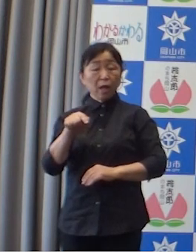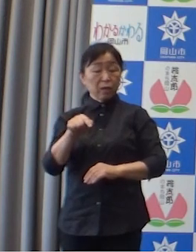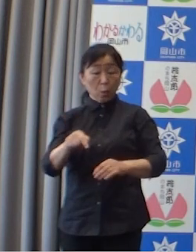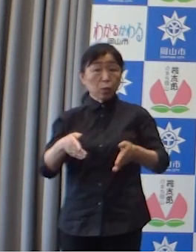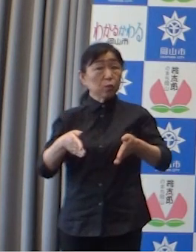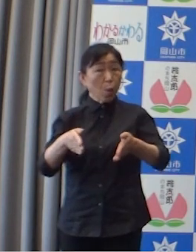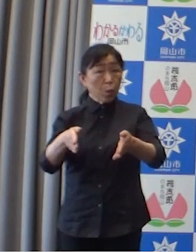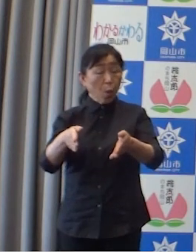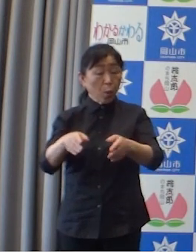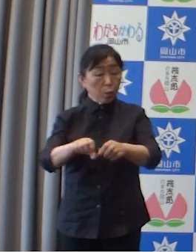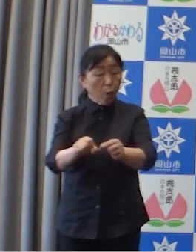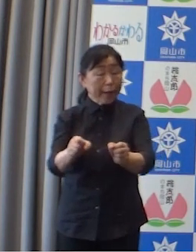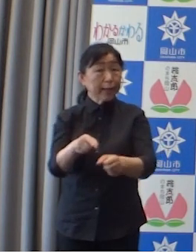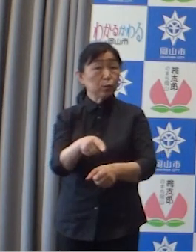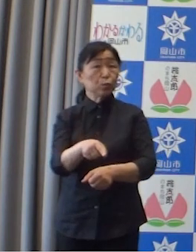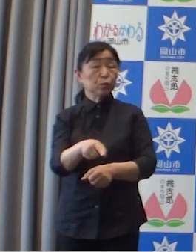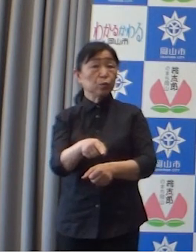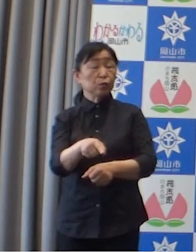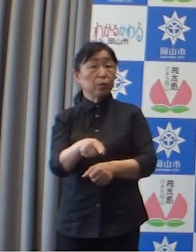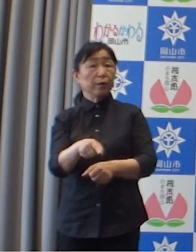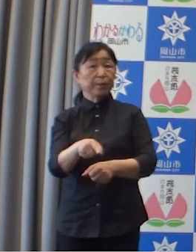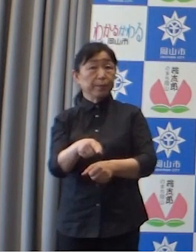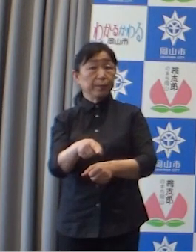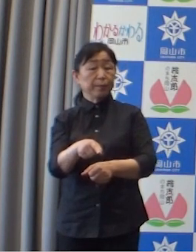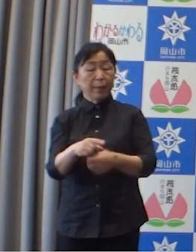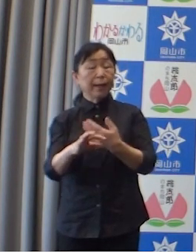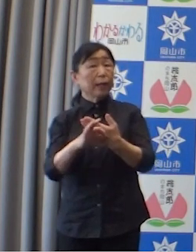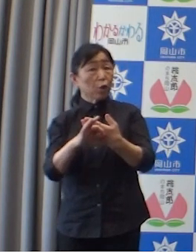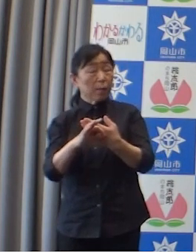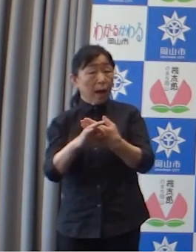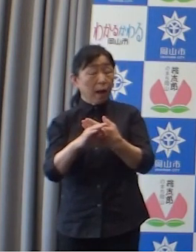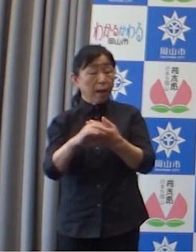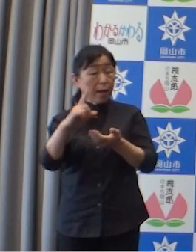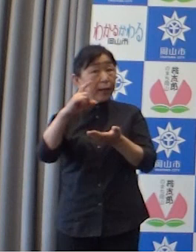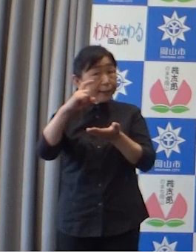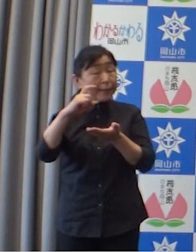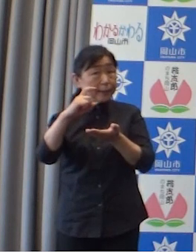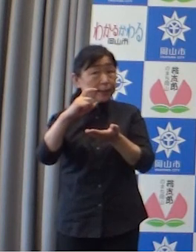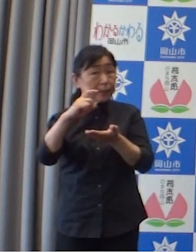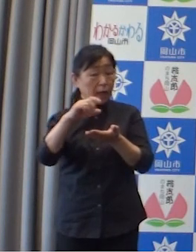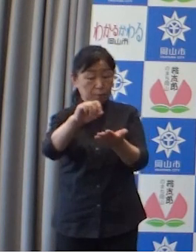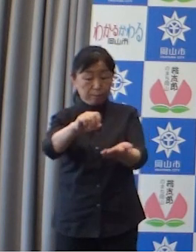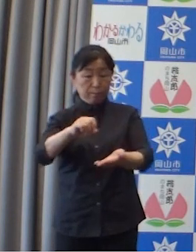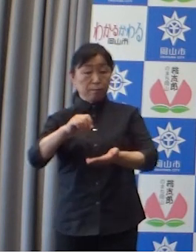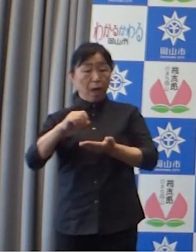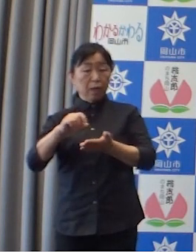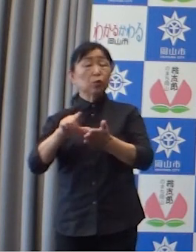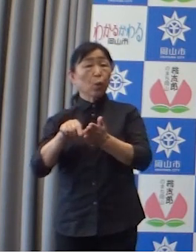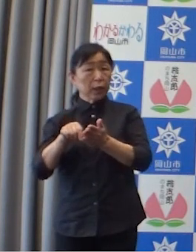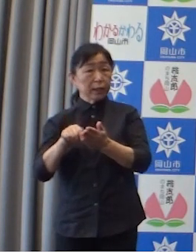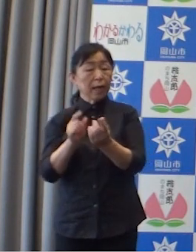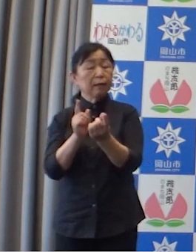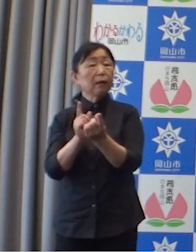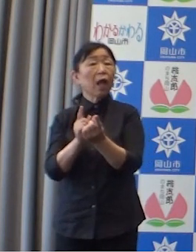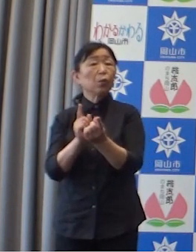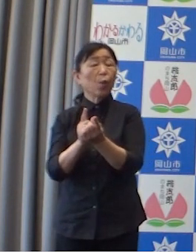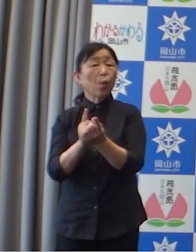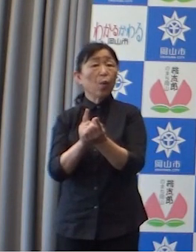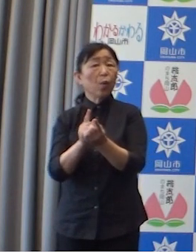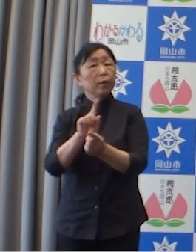道路の損傷で例えば写真が送られた時にどういう対応ができるの